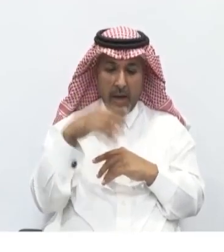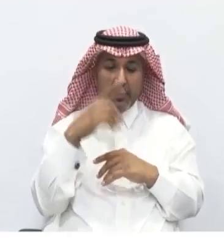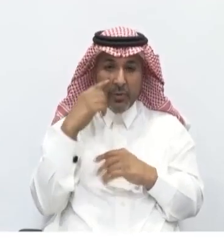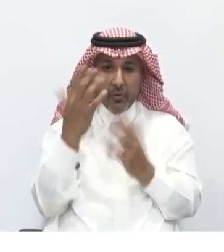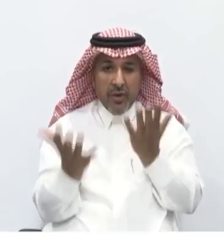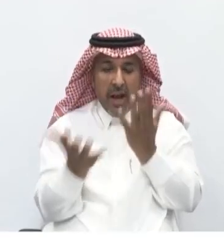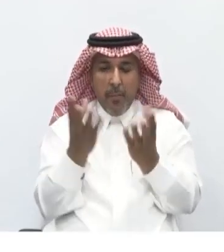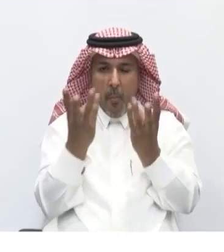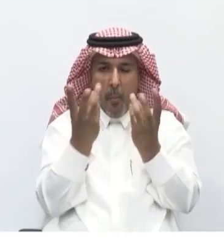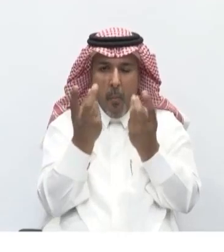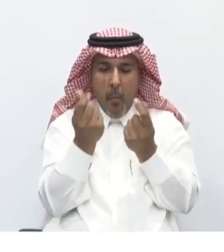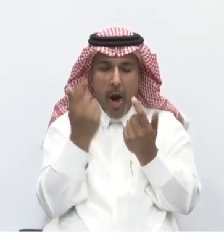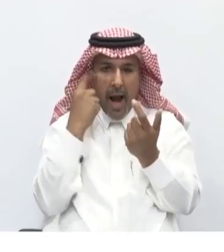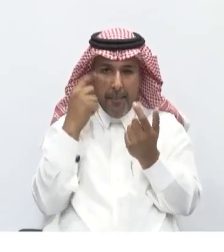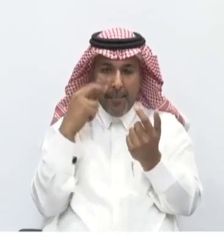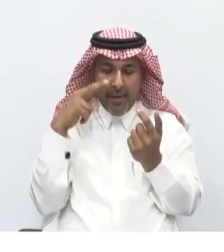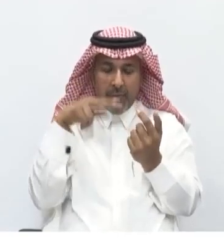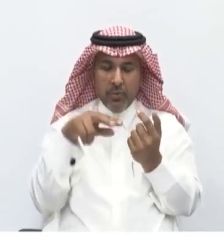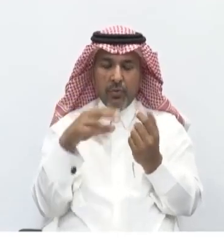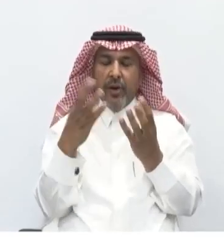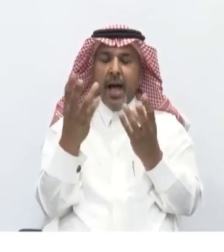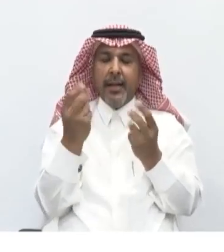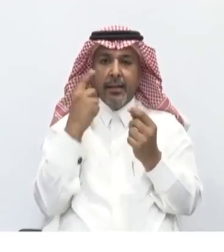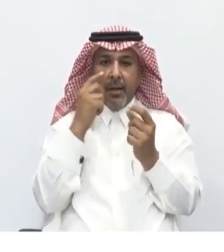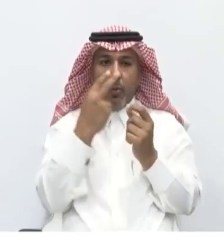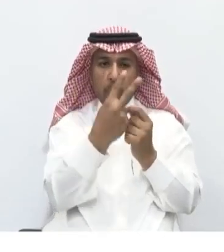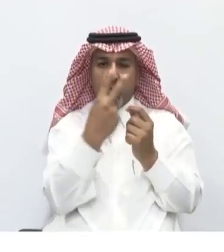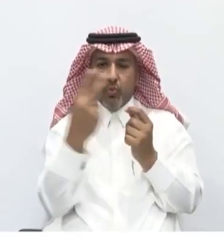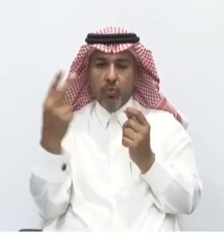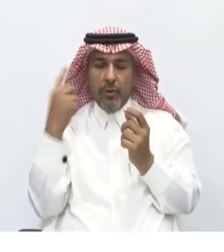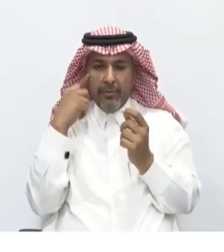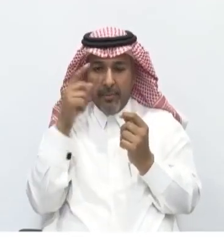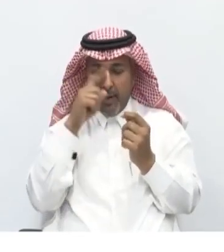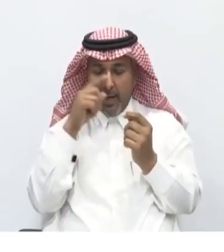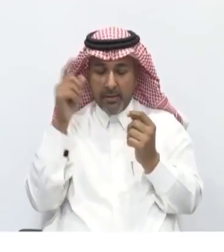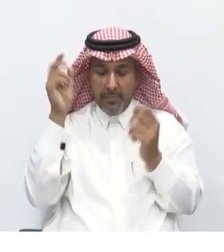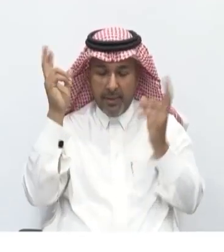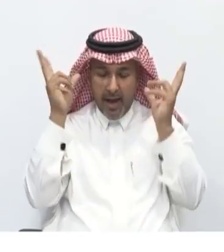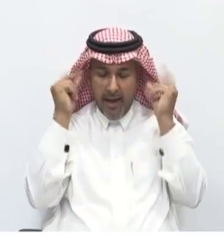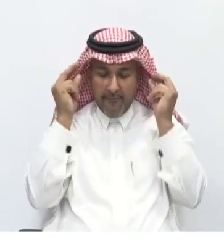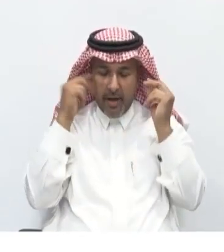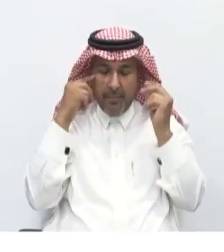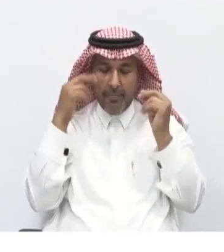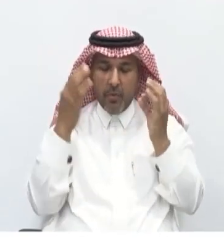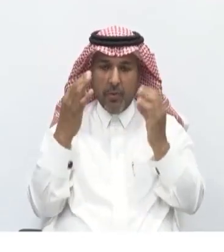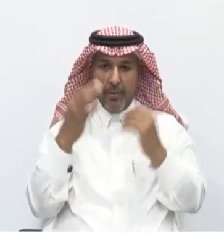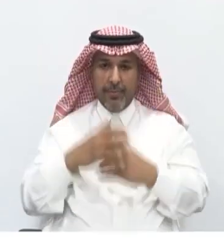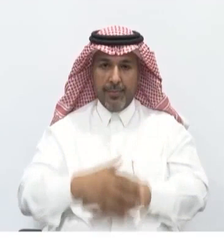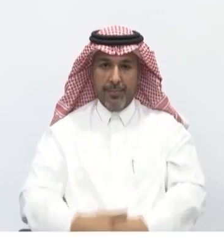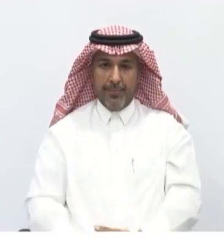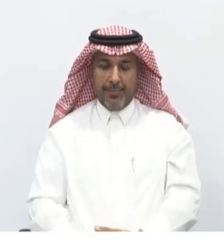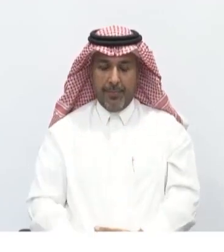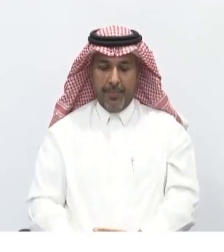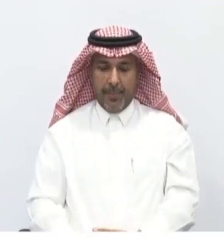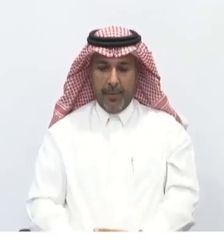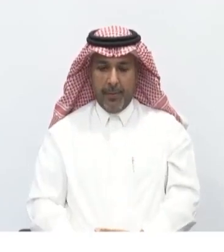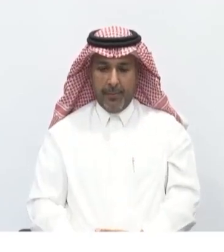احدى المواد المتفاعله والناتجه لعدد مولات ماده اخرى متفاعله او ناتجه في التفاعل الكيميائي